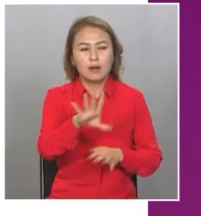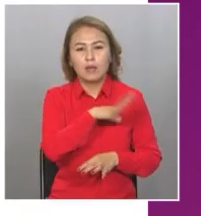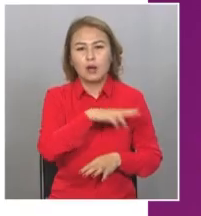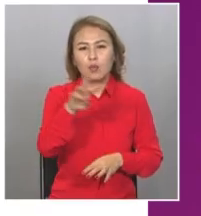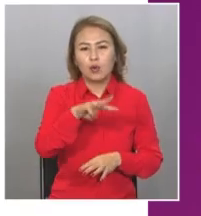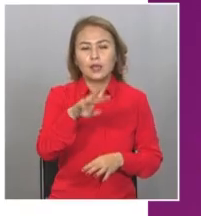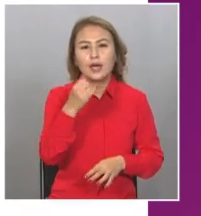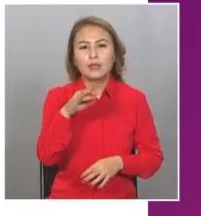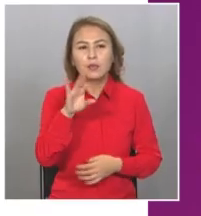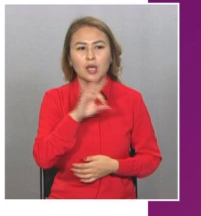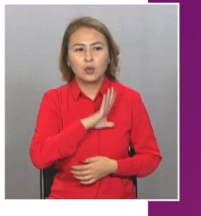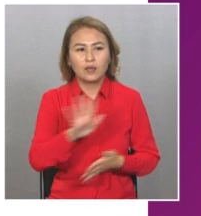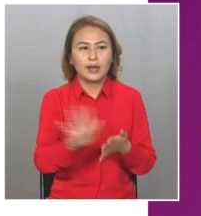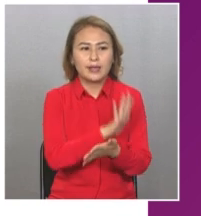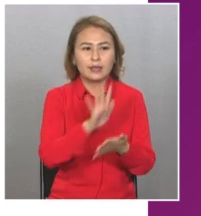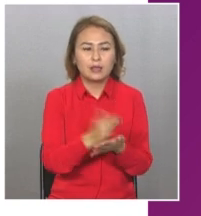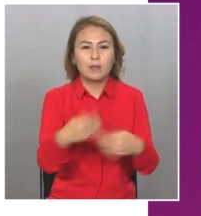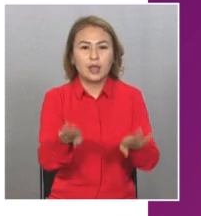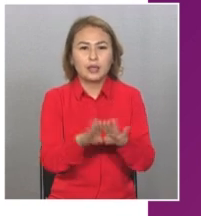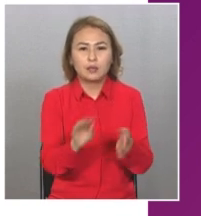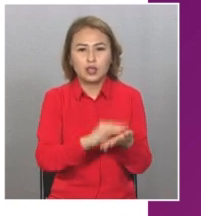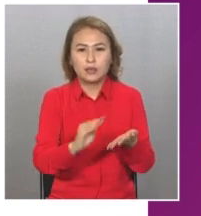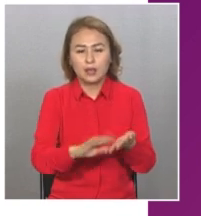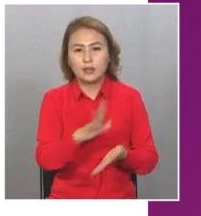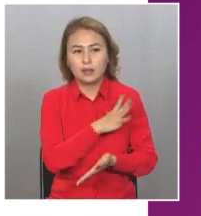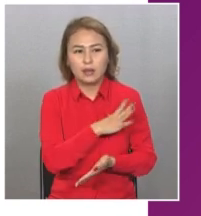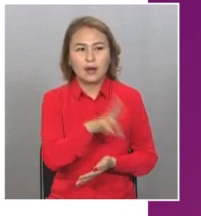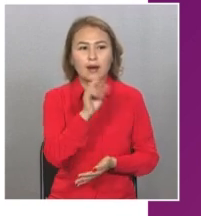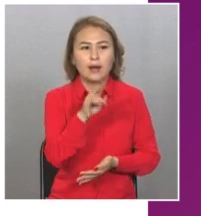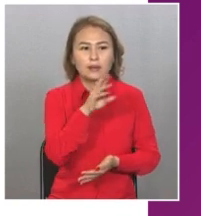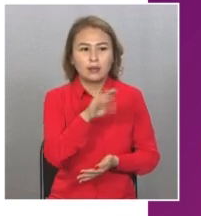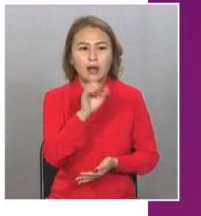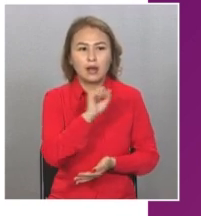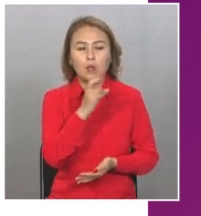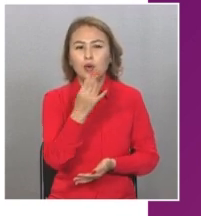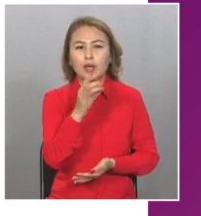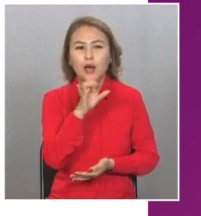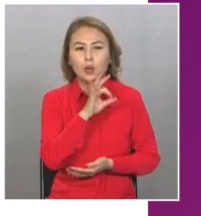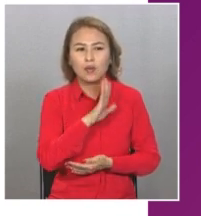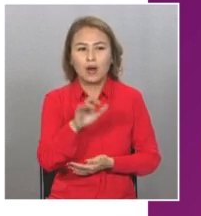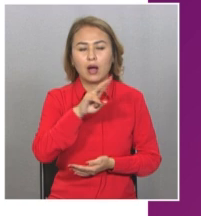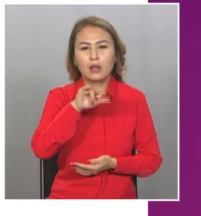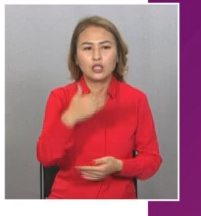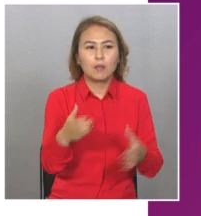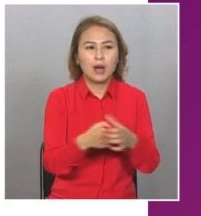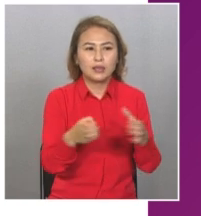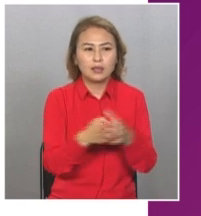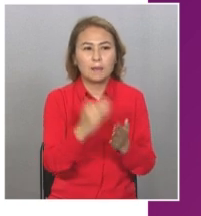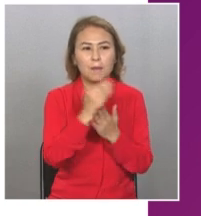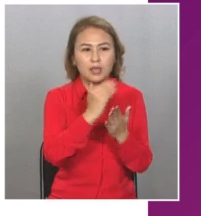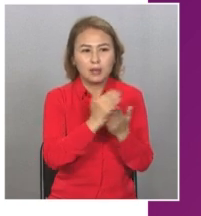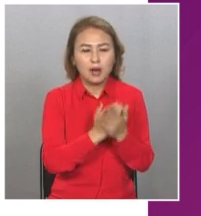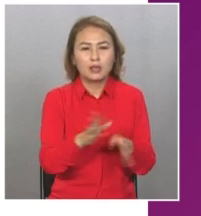Мұқан Айтпенов газетке былай деп жазған екен. Кадет Әлихан Бөкейханның Алаш партиясы